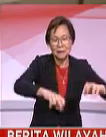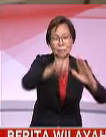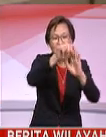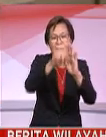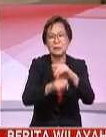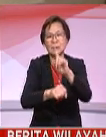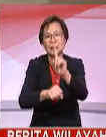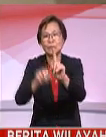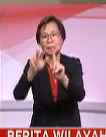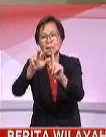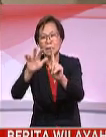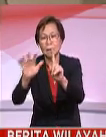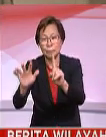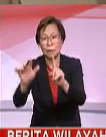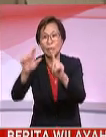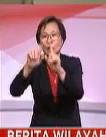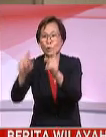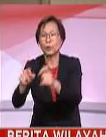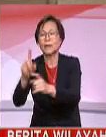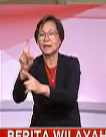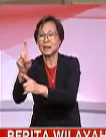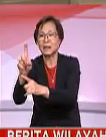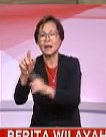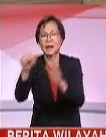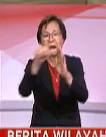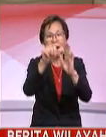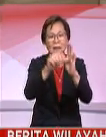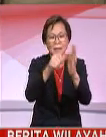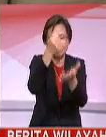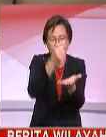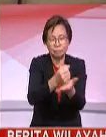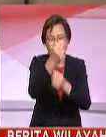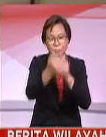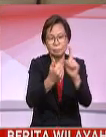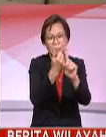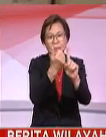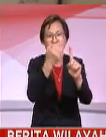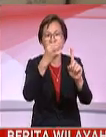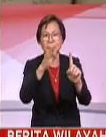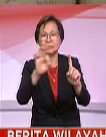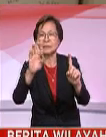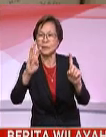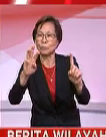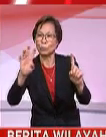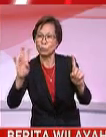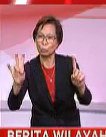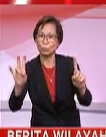Seksyen 135-1-D Akta Kastam 1967.